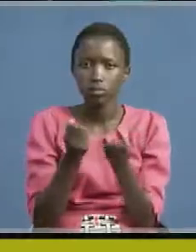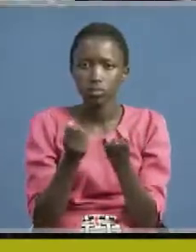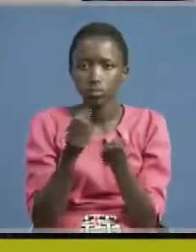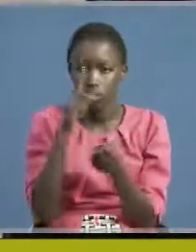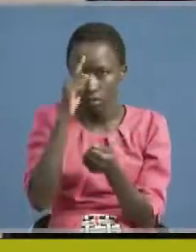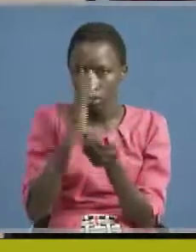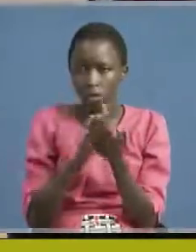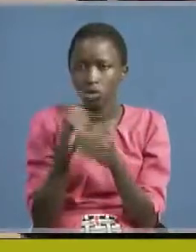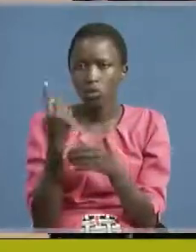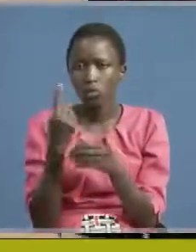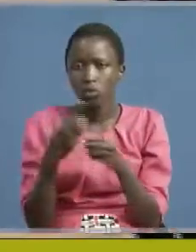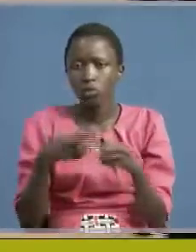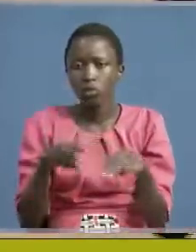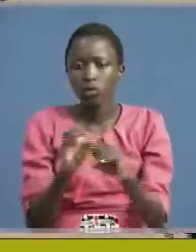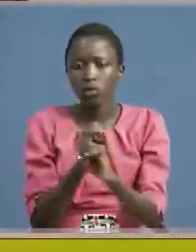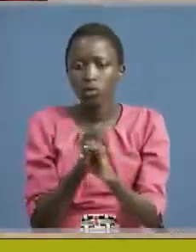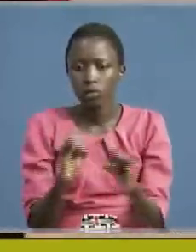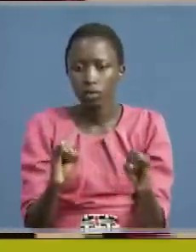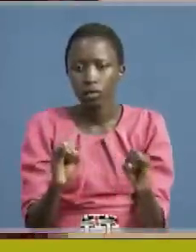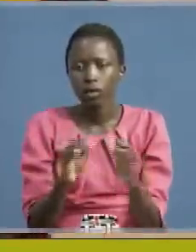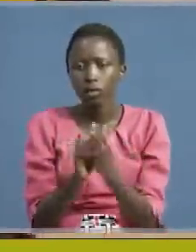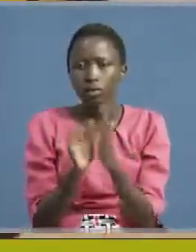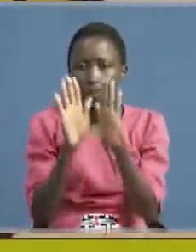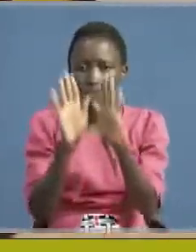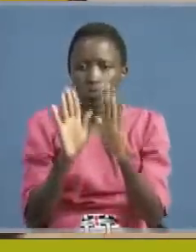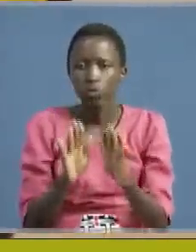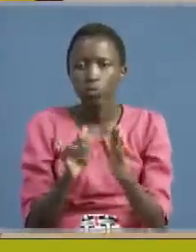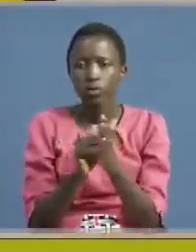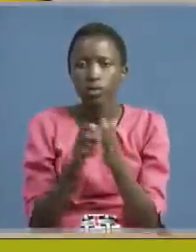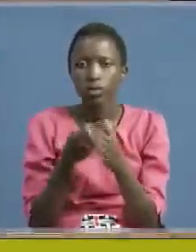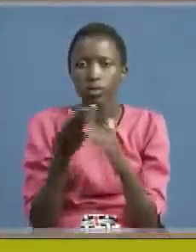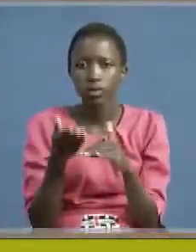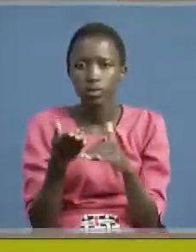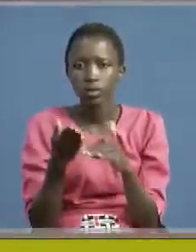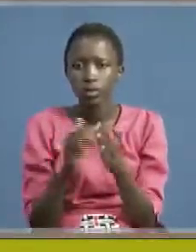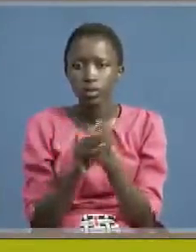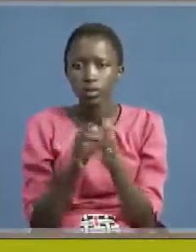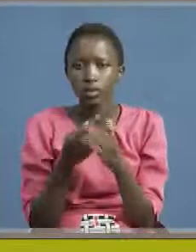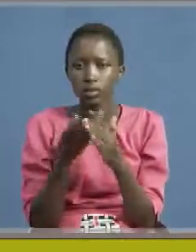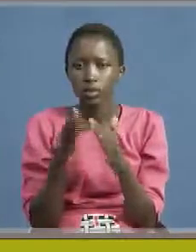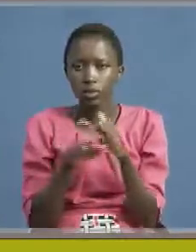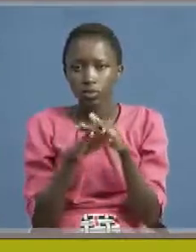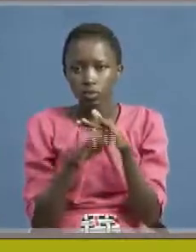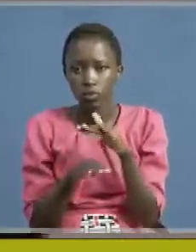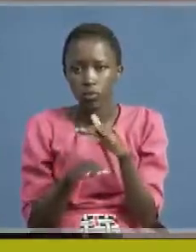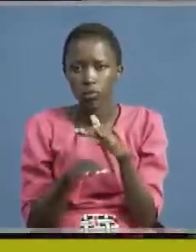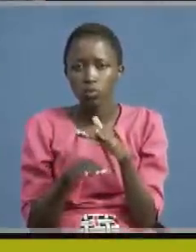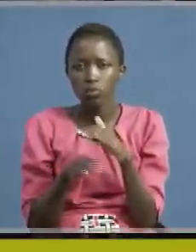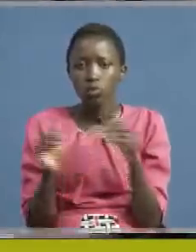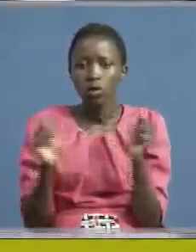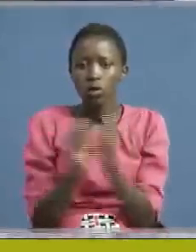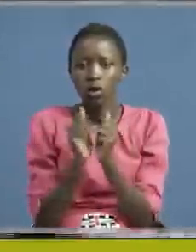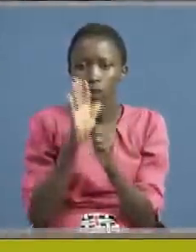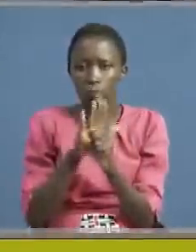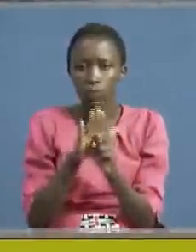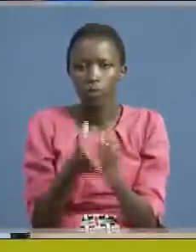ndio njia pekee ya kusafisha sekta hii muhimu katika uchumi wa Kenya sawa na kupunguza ajali nyingi